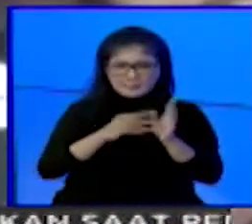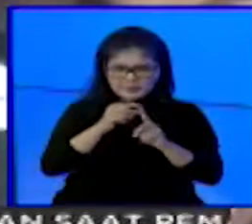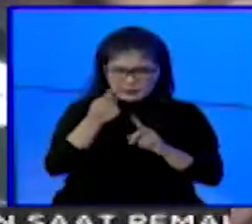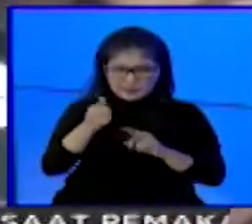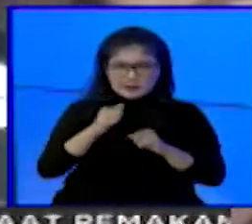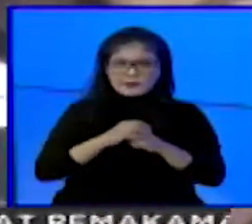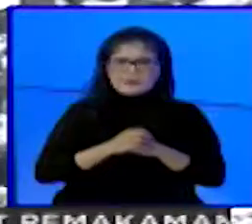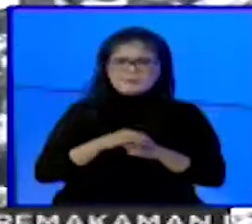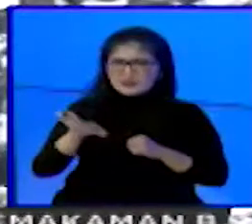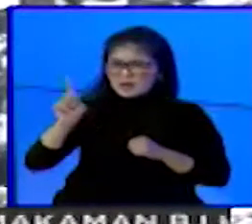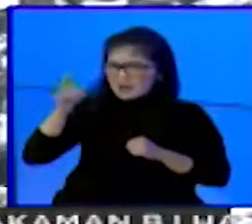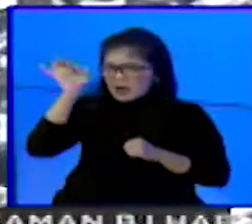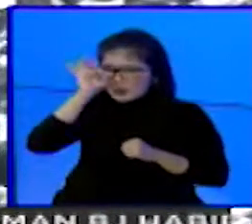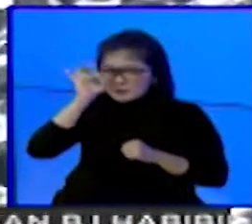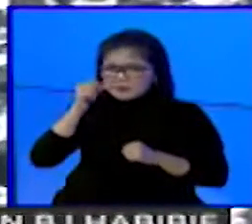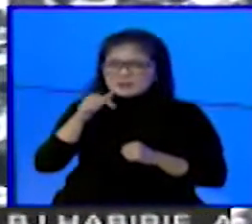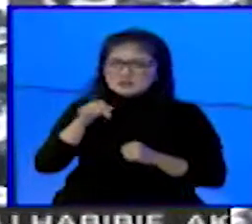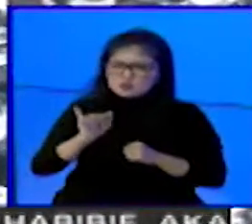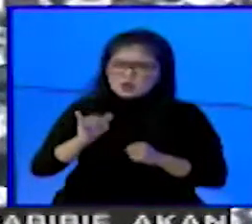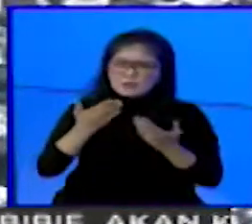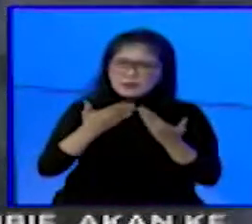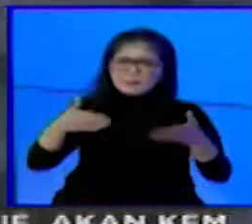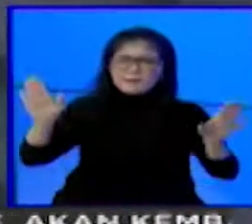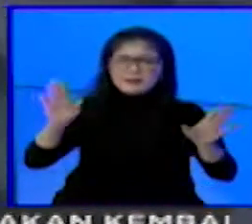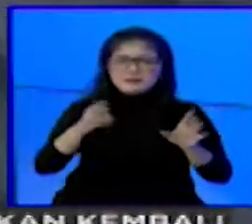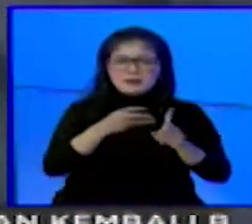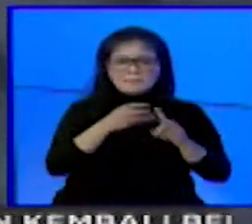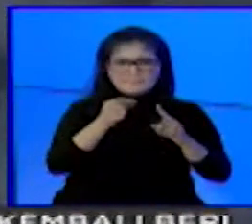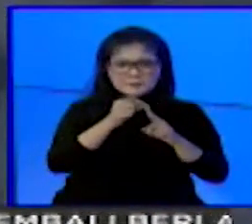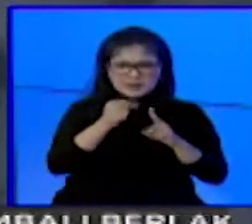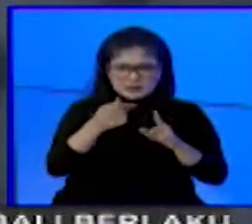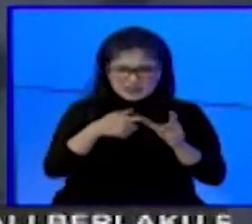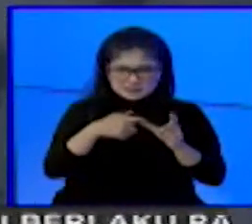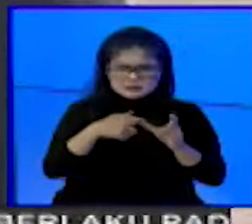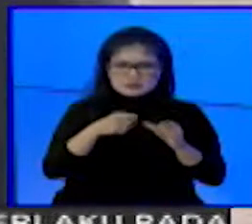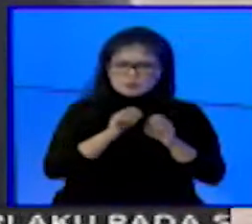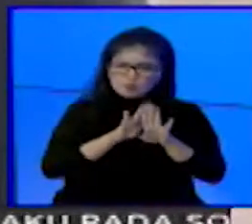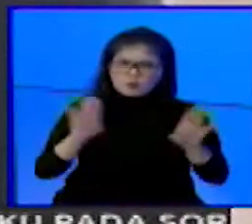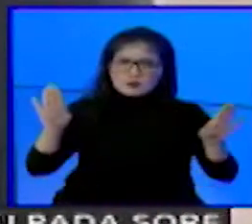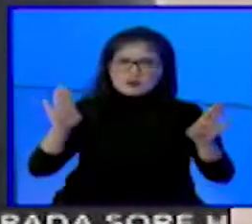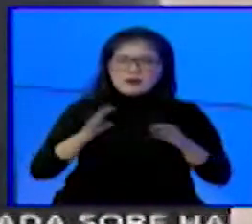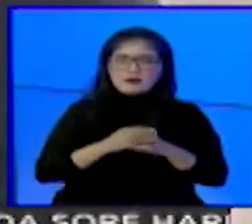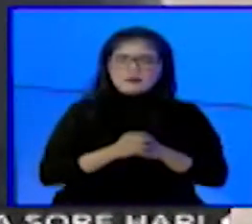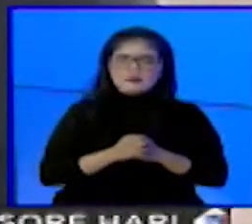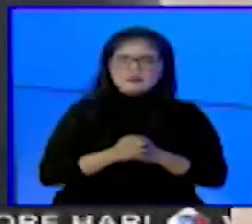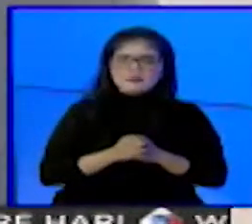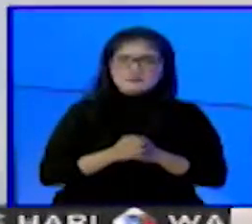Habibie juga membuka keran kebebasan pers. Pers menjadi kritis pada era Habibie, namun tidak ada yang diberedel.